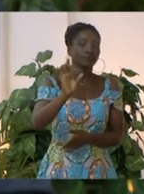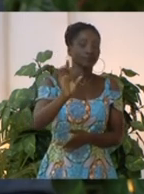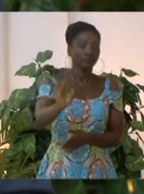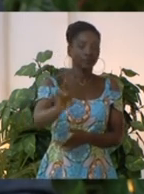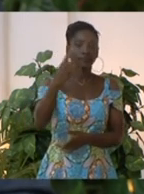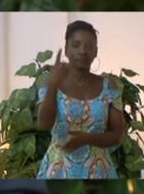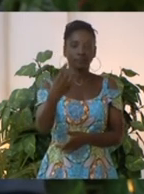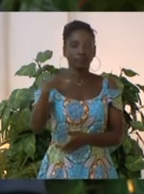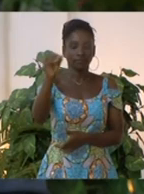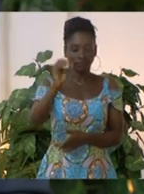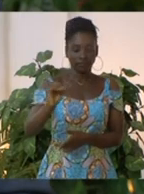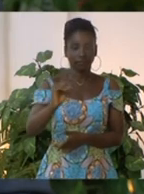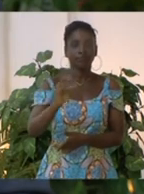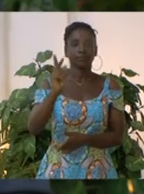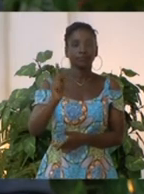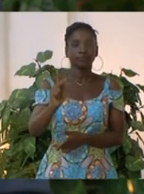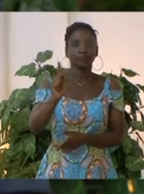Kwadio Konan Bertin,